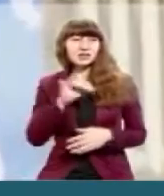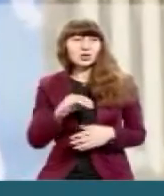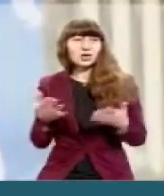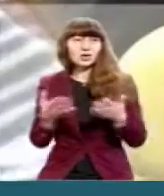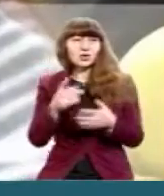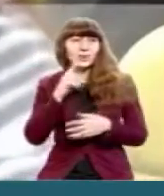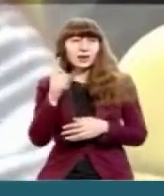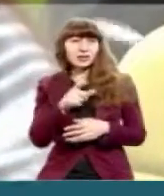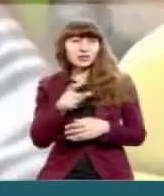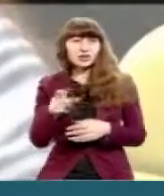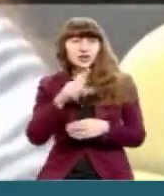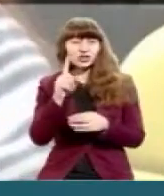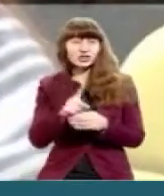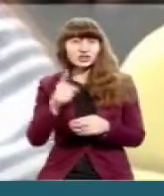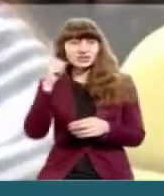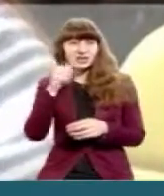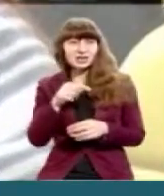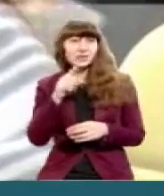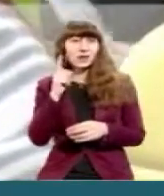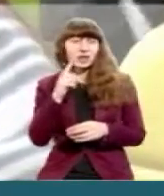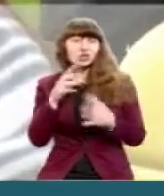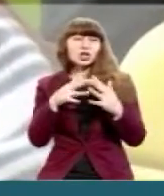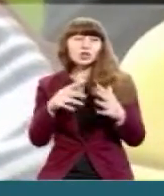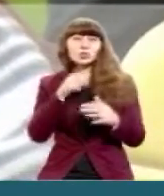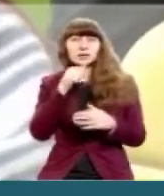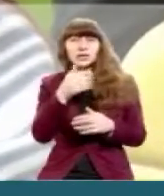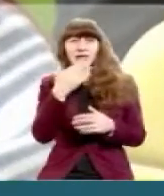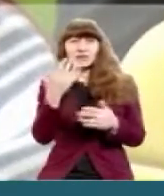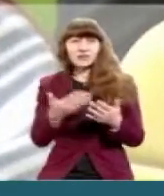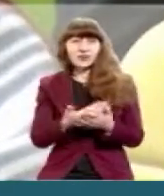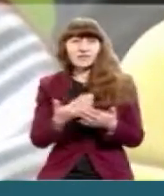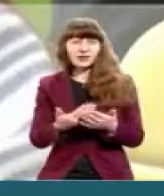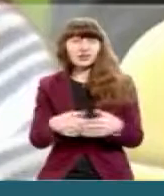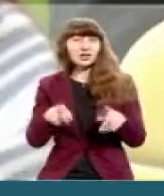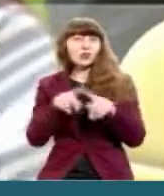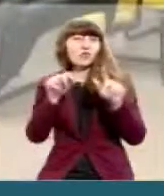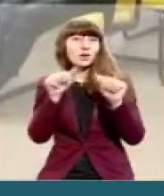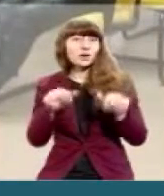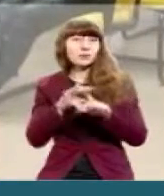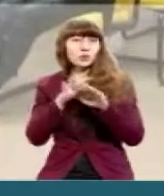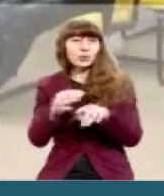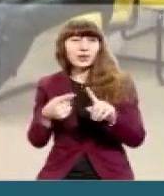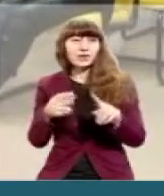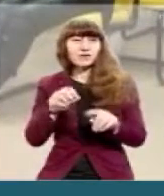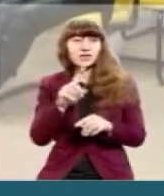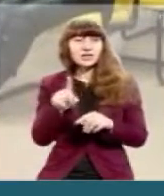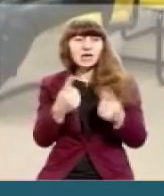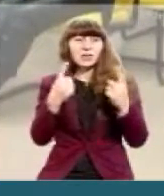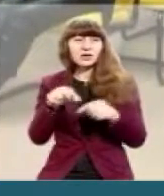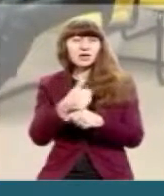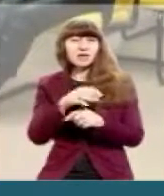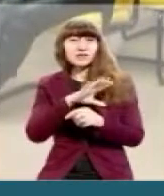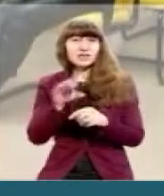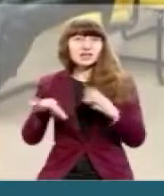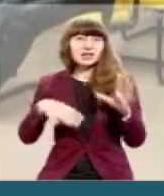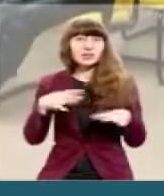которую молодежь должна знать. Молодежные лагеря для Кустаная не в новинку, однако такой формат проводится впервые. Самое главное, все тренинги